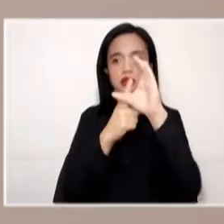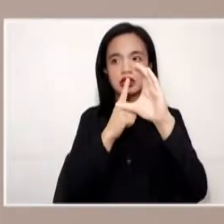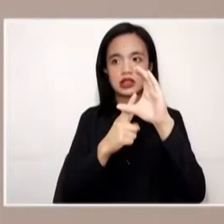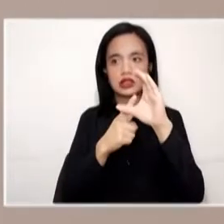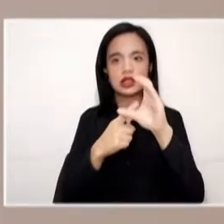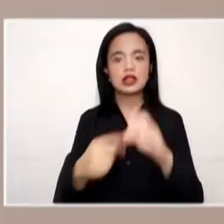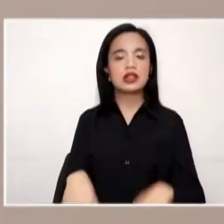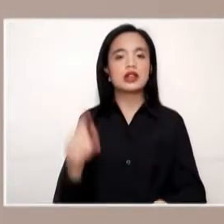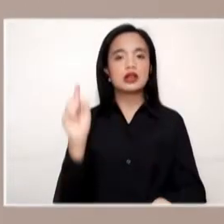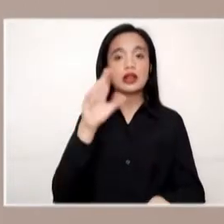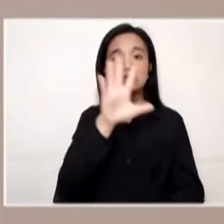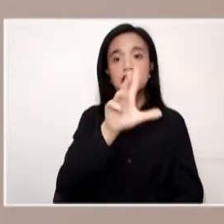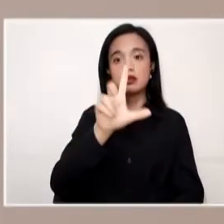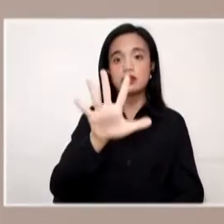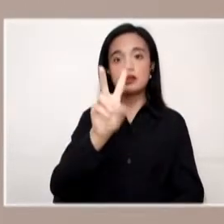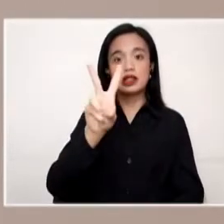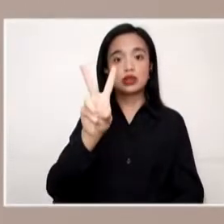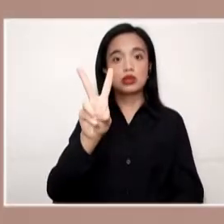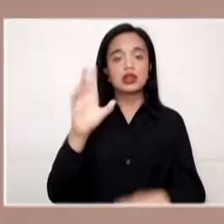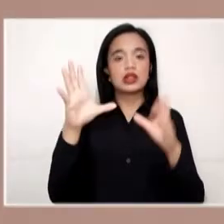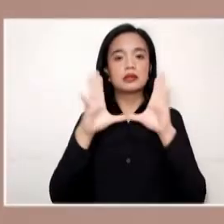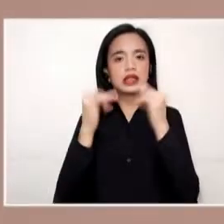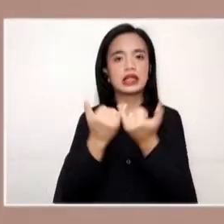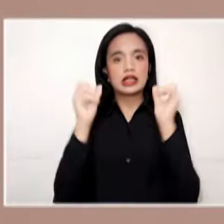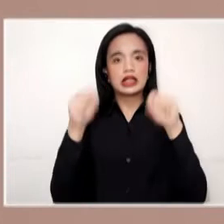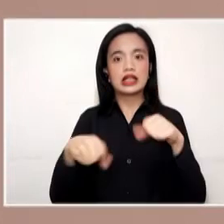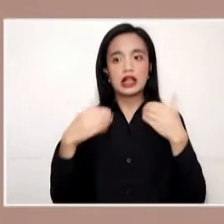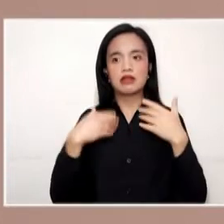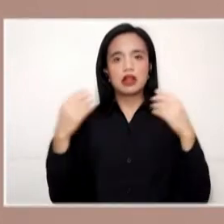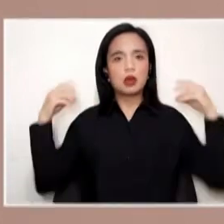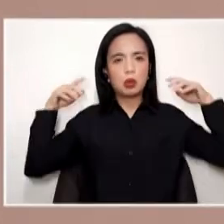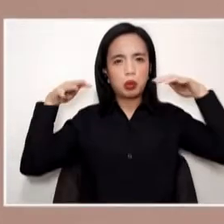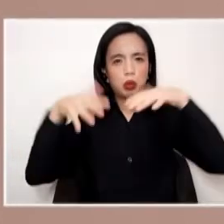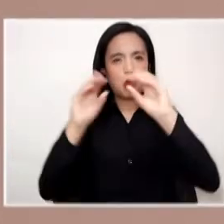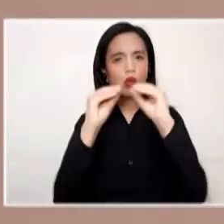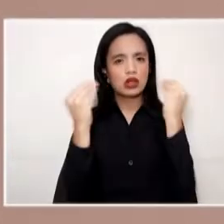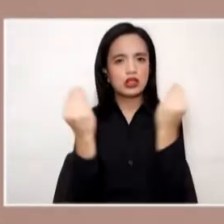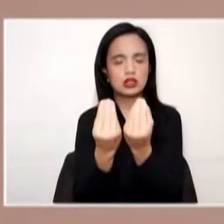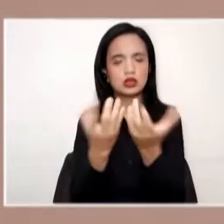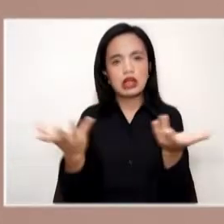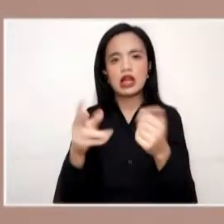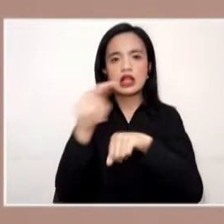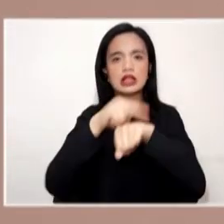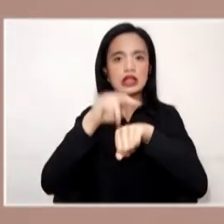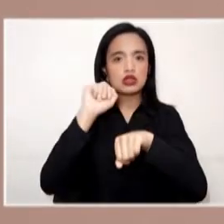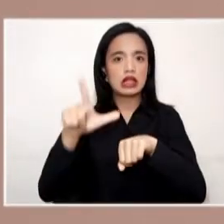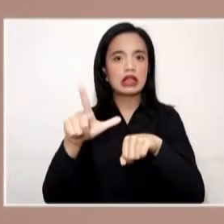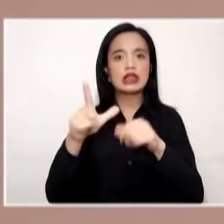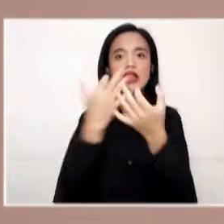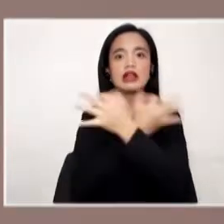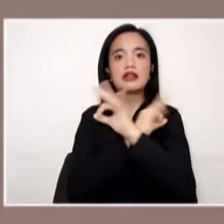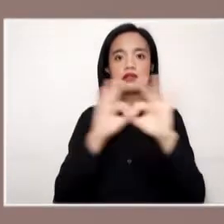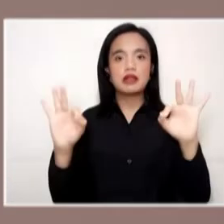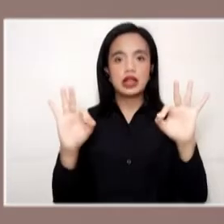Company ti kinapudno nga mainaig kadagiti mass organizations iti sidong ti National Democratic Front of the Philippines ken iti New People's